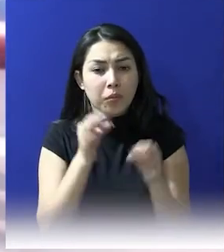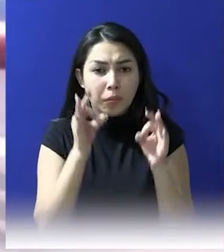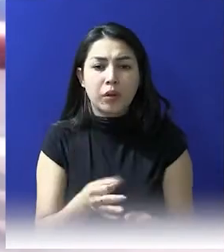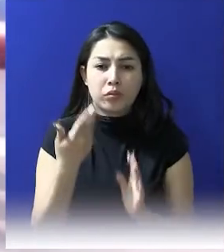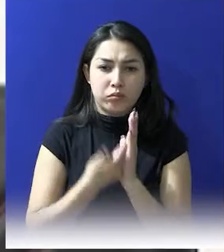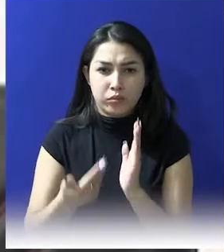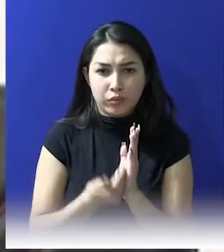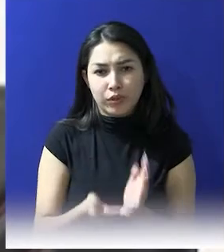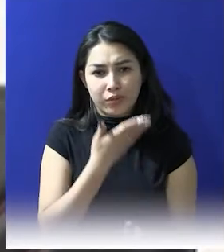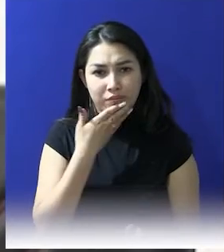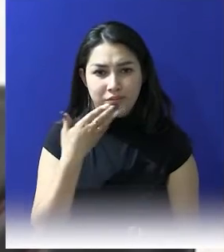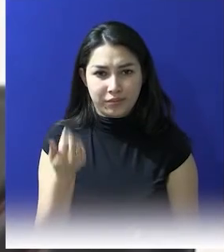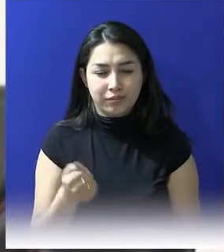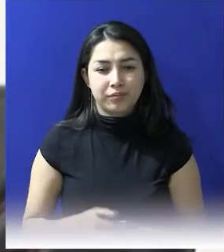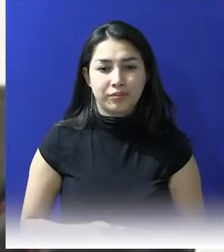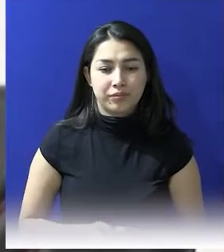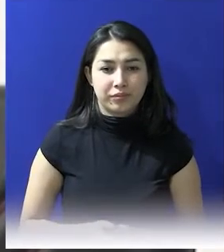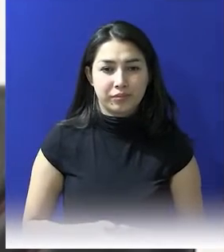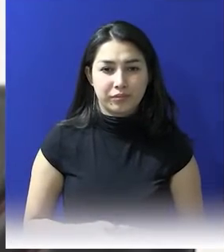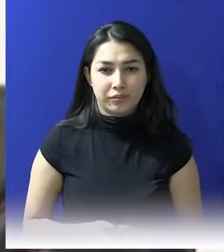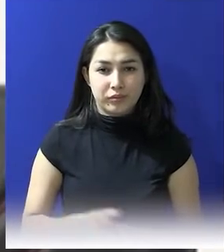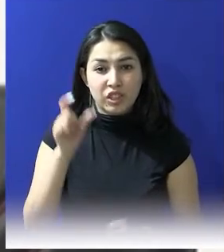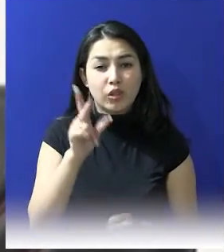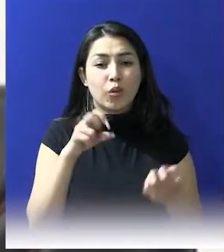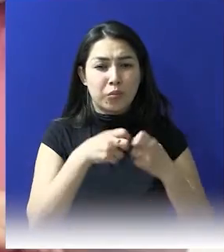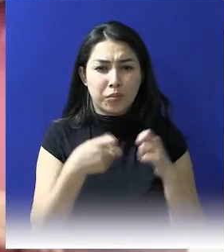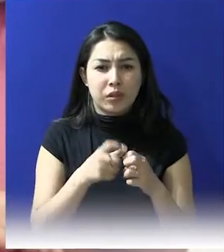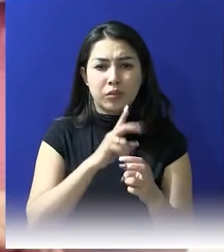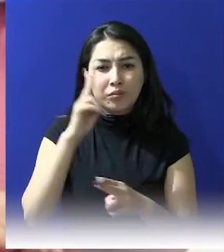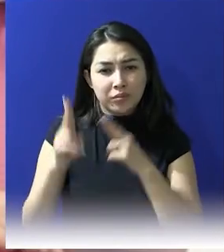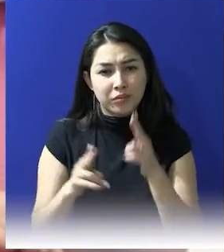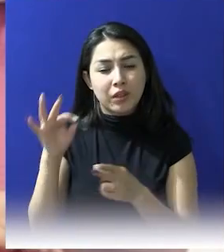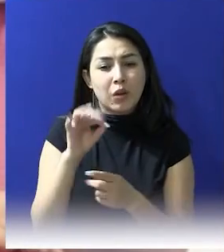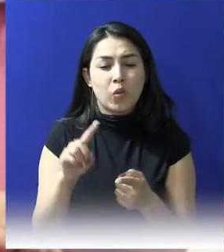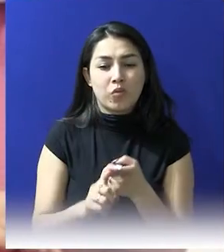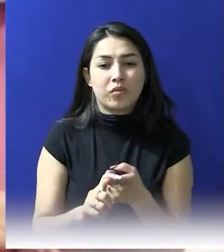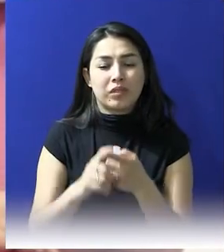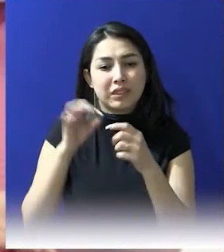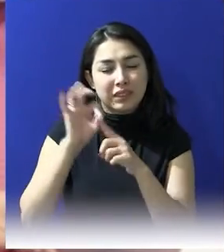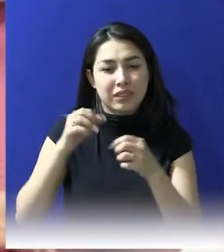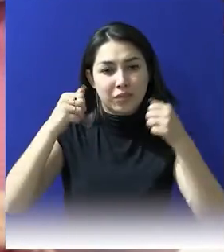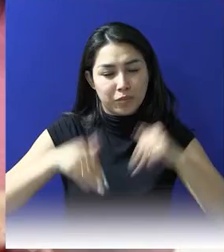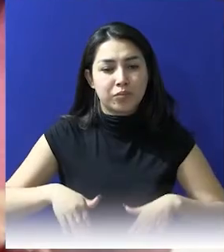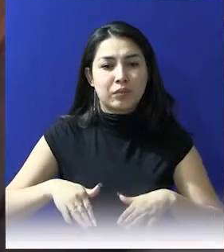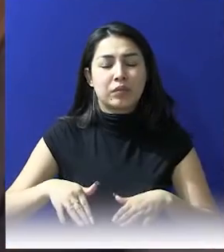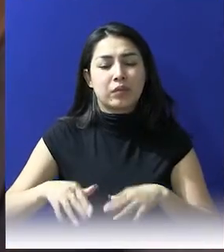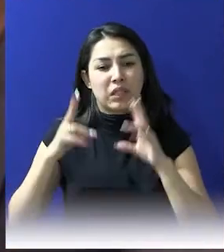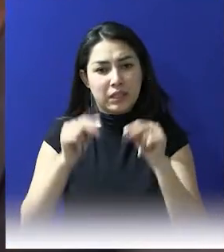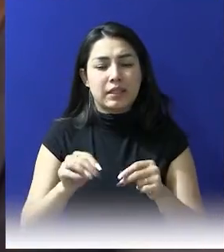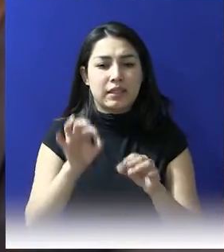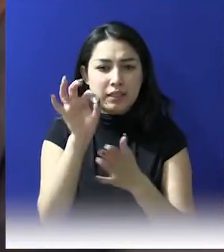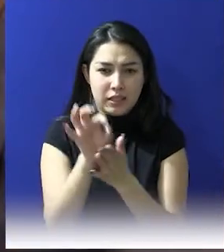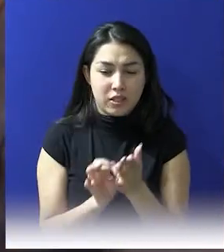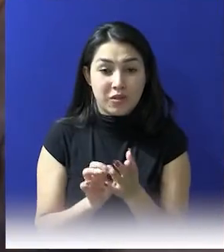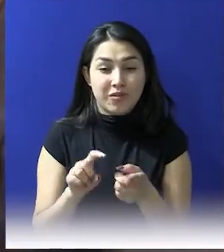сияқты. Қол ұшын сұрап келген әрбір қарашаның мәселесі тиісті деңгейде жедел шешіледі деп сендірген құзыретті орган